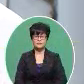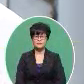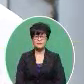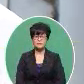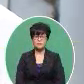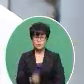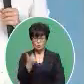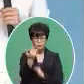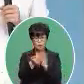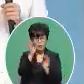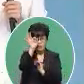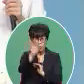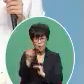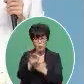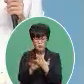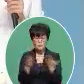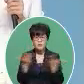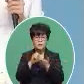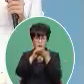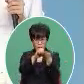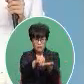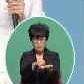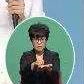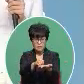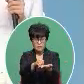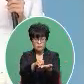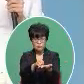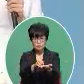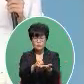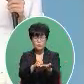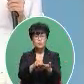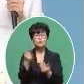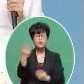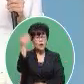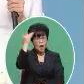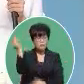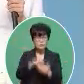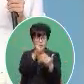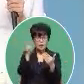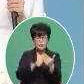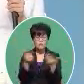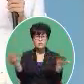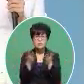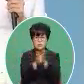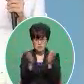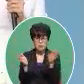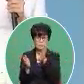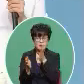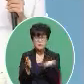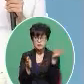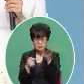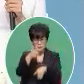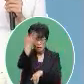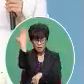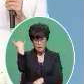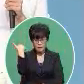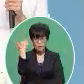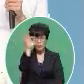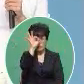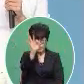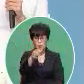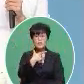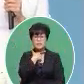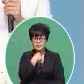아까 보니까 이제 취업도 하셔 가지고 또 한국에서 처칠 분도 하셨던데 작가 그 옛날 기록들 좀 살펴 봤으면 좋겠군요